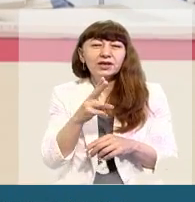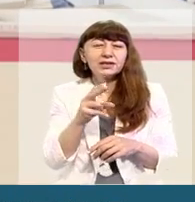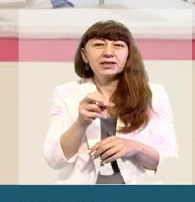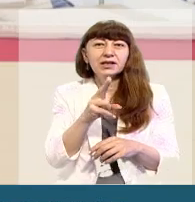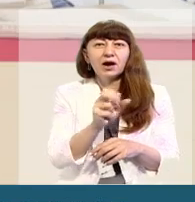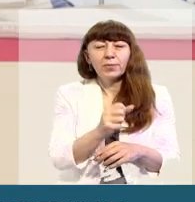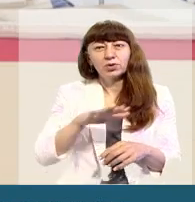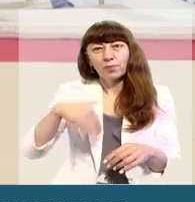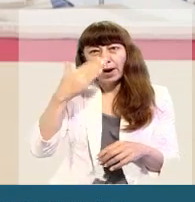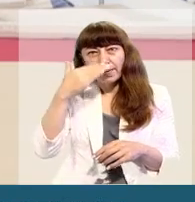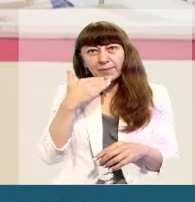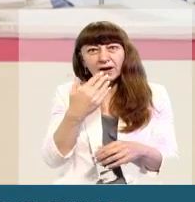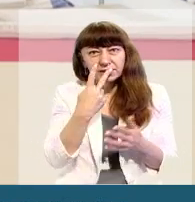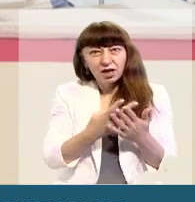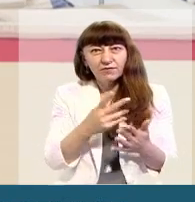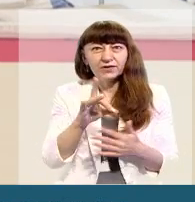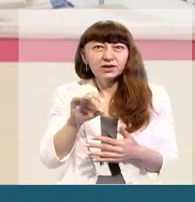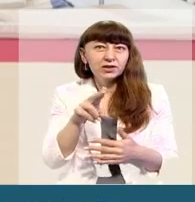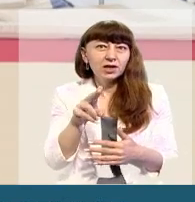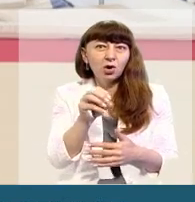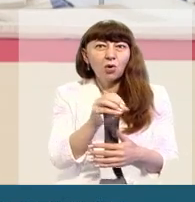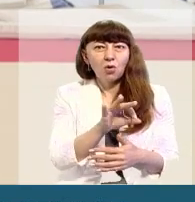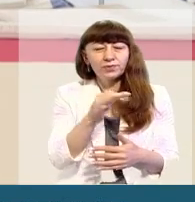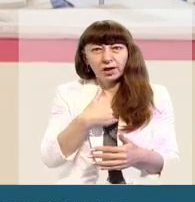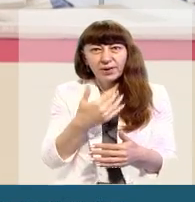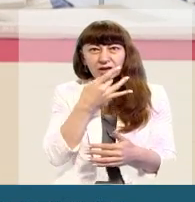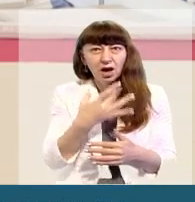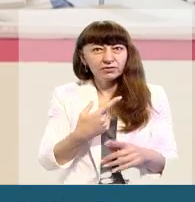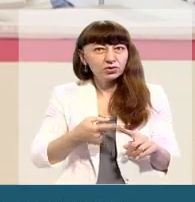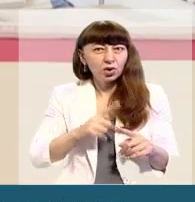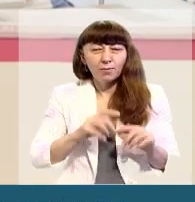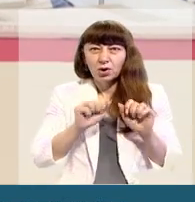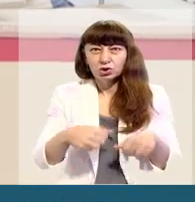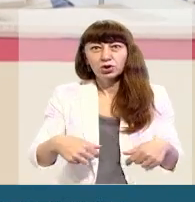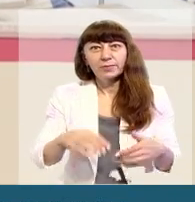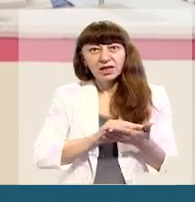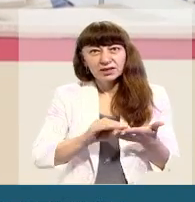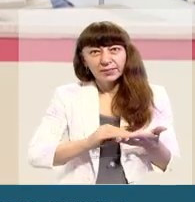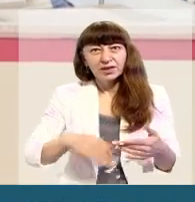папа показал видео, и мне понравилось. И я сказал, а можно меня